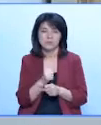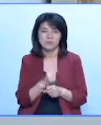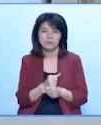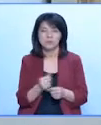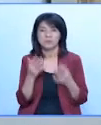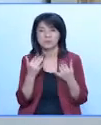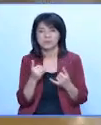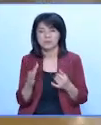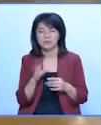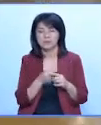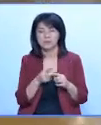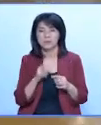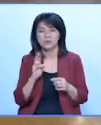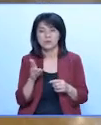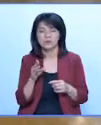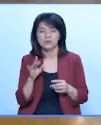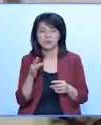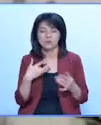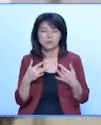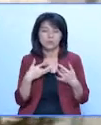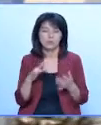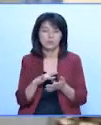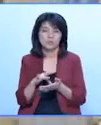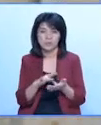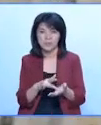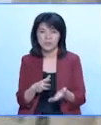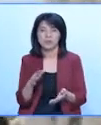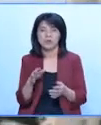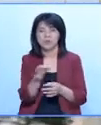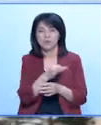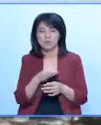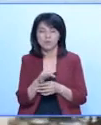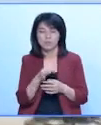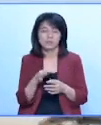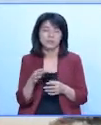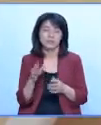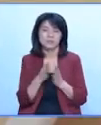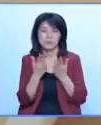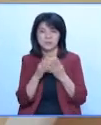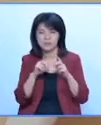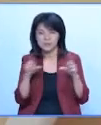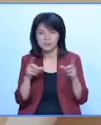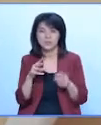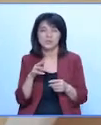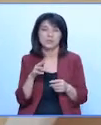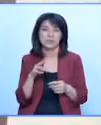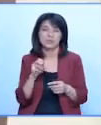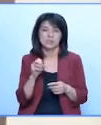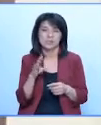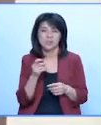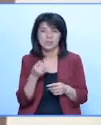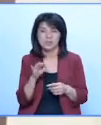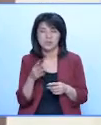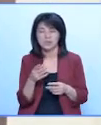Олардың қатарында көркем сурет музейі, шаңырақ орталығы, облыстық кітапхананың балалар бөлімшесі, Естай атындағы мәдениет сарайы, Екібастұздағы